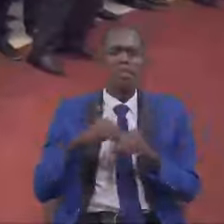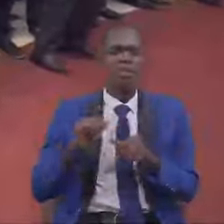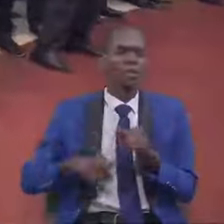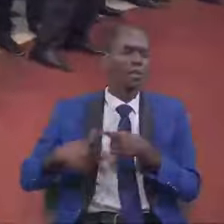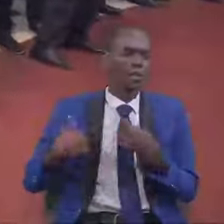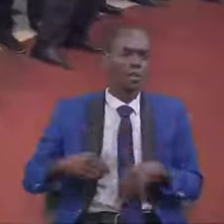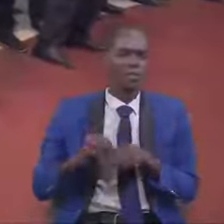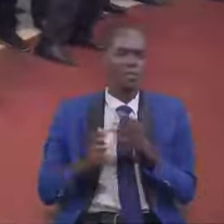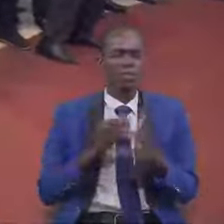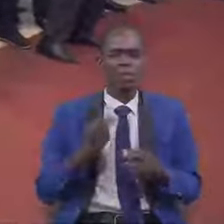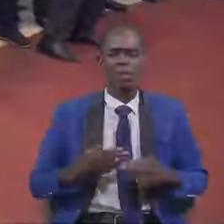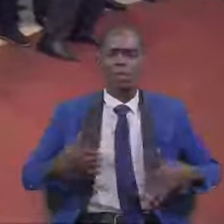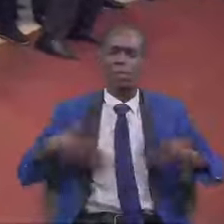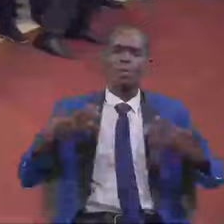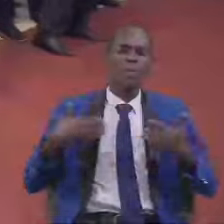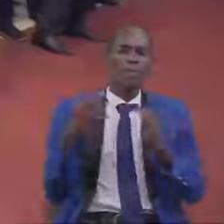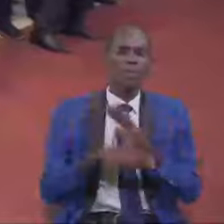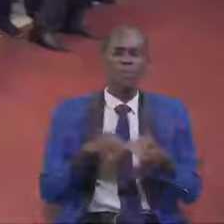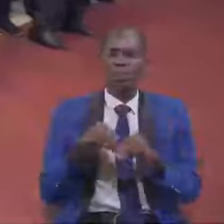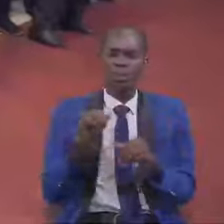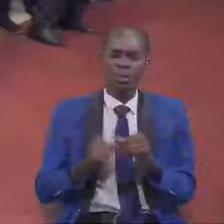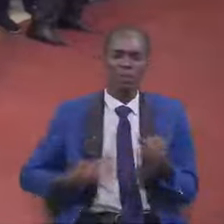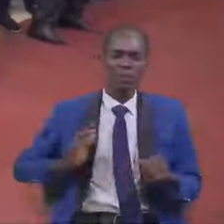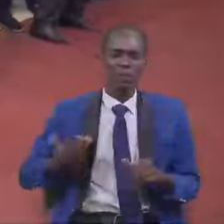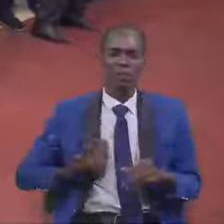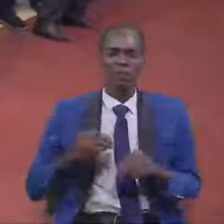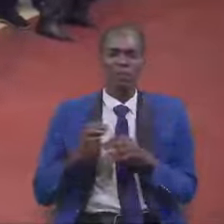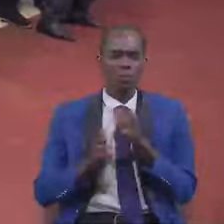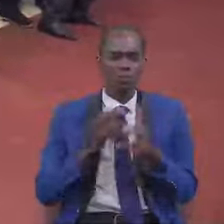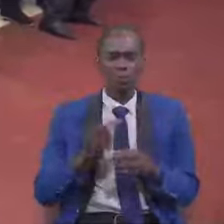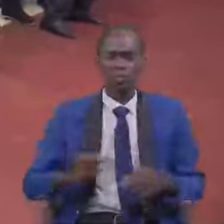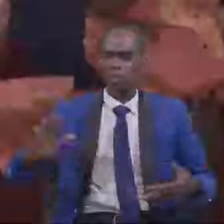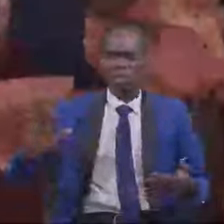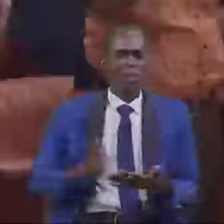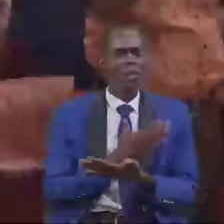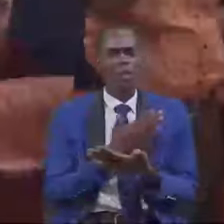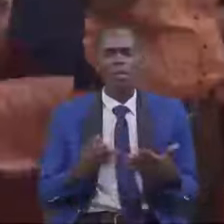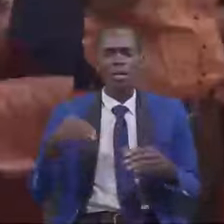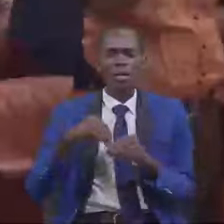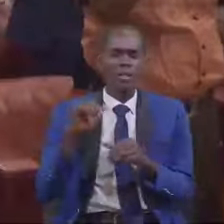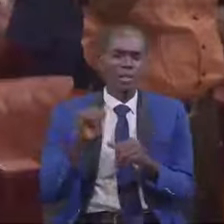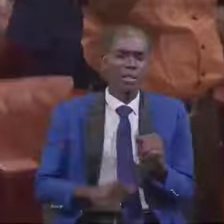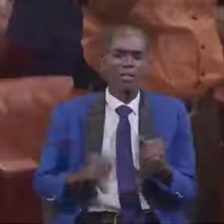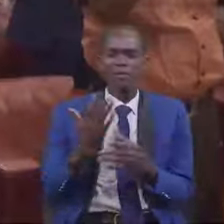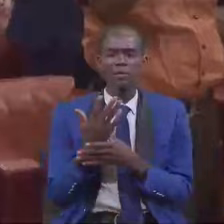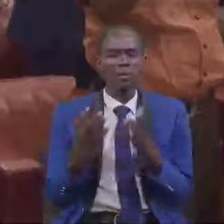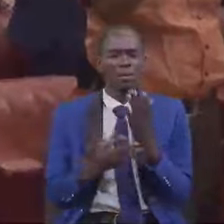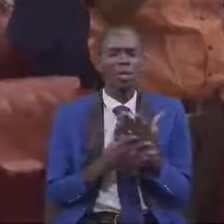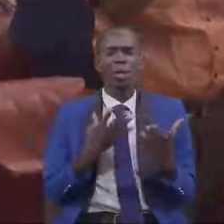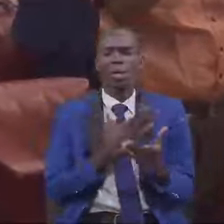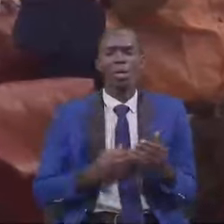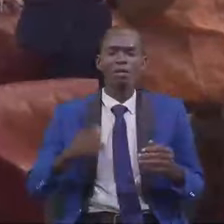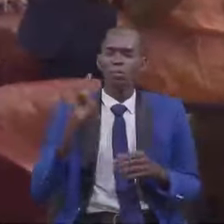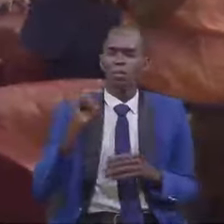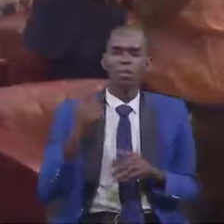l'allégresse dans chaque âme, le chant dans chaque bouche et le témoignage de tout le